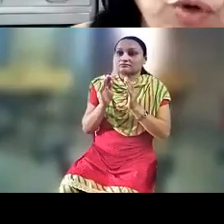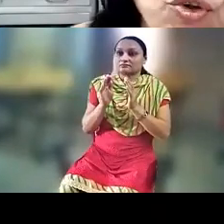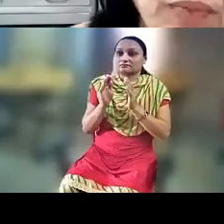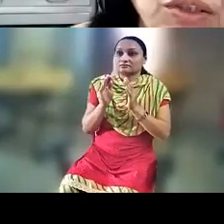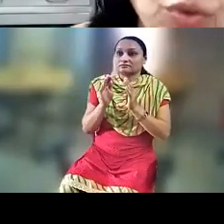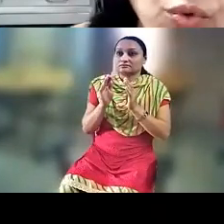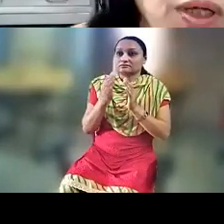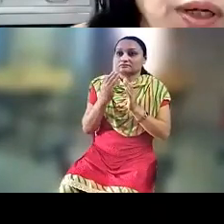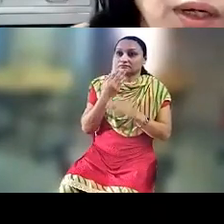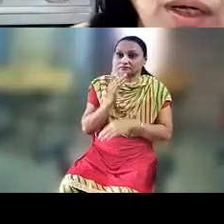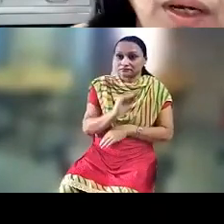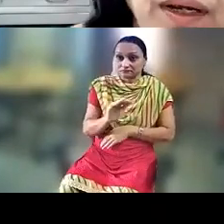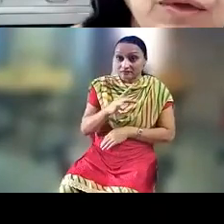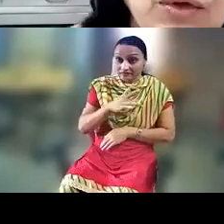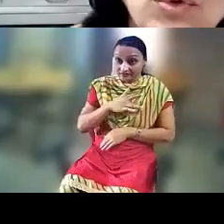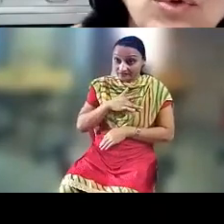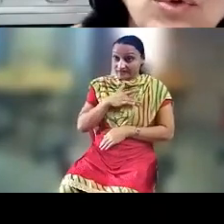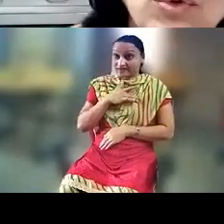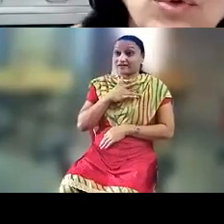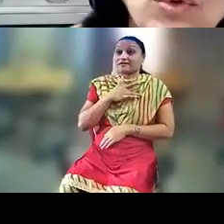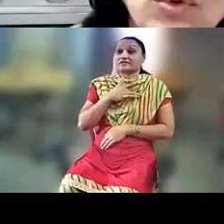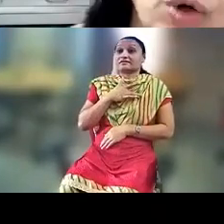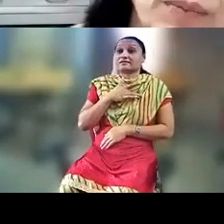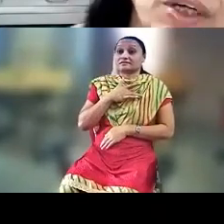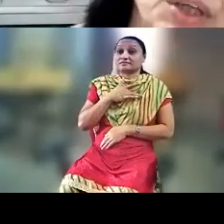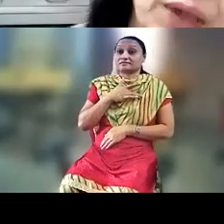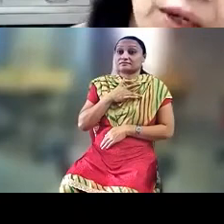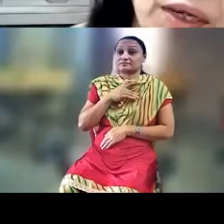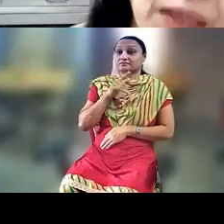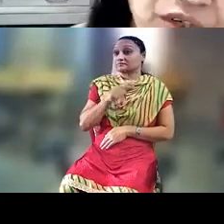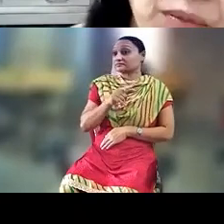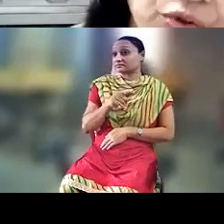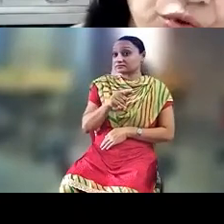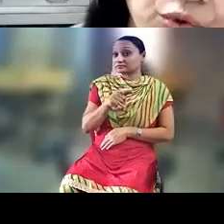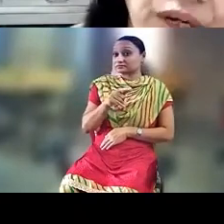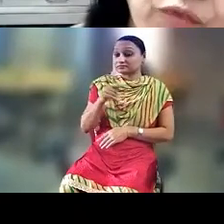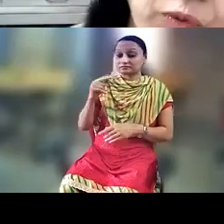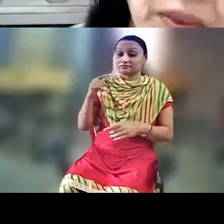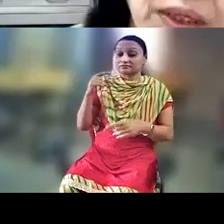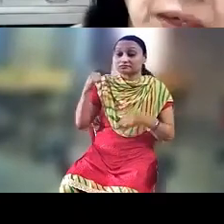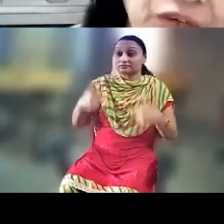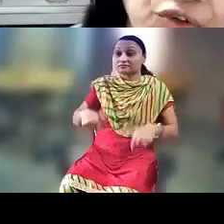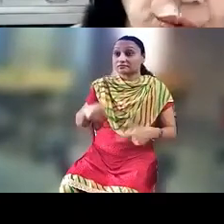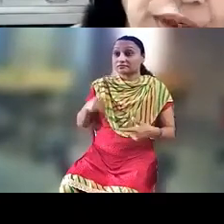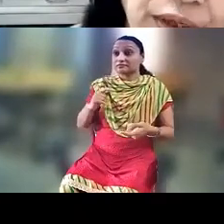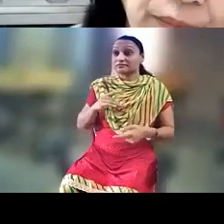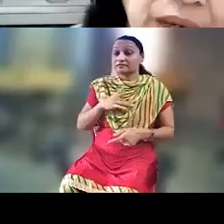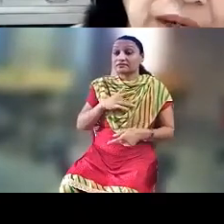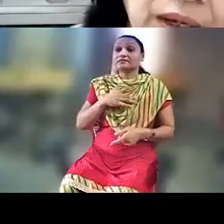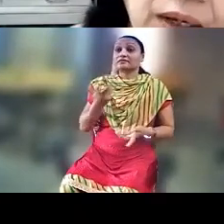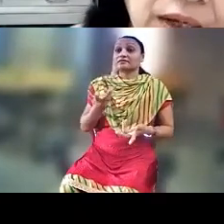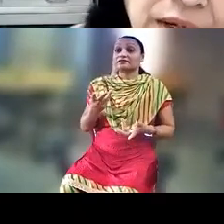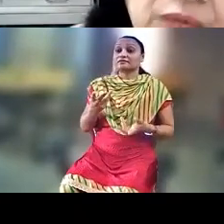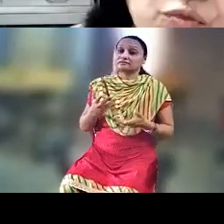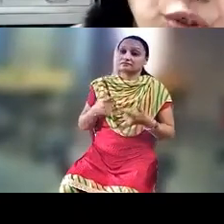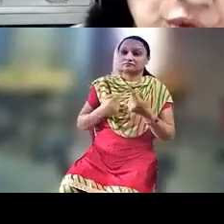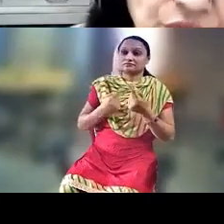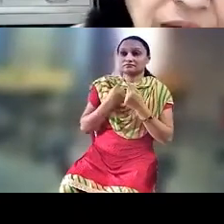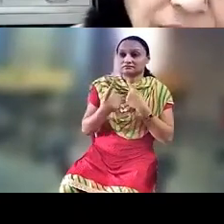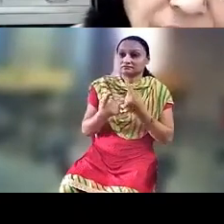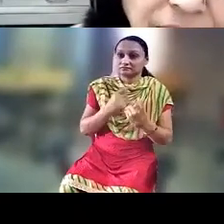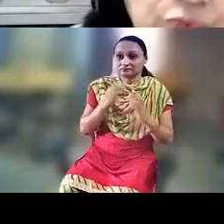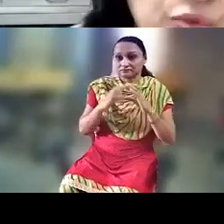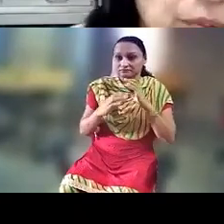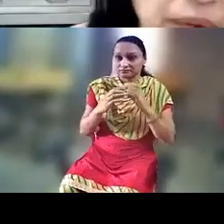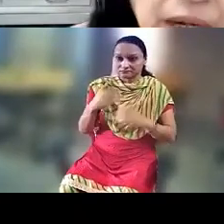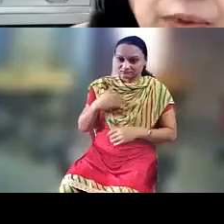जो भी कुछ महसूस कर रहा है तो उस वक्त पे उसको अपने शरीर में कैसा महसूस हो रहा है वो भी बताने की जरूरत है कि मुझे गुस्सा आ